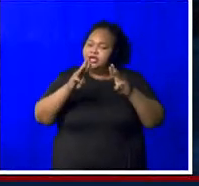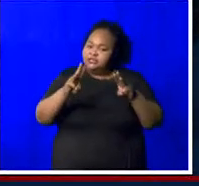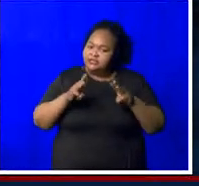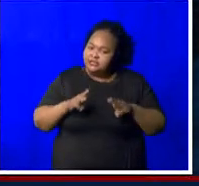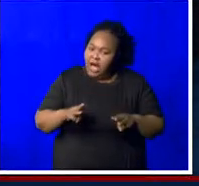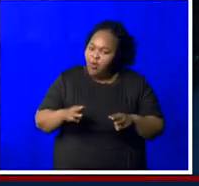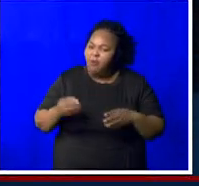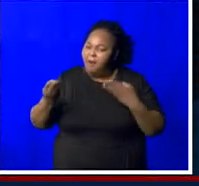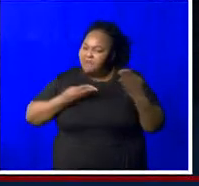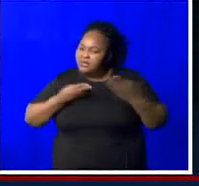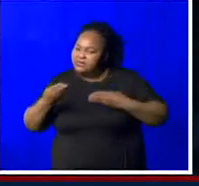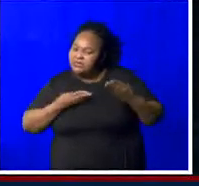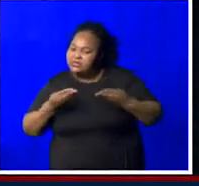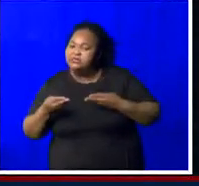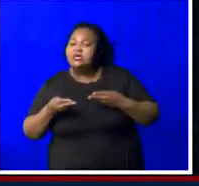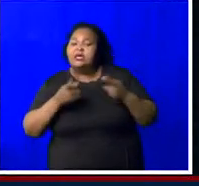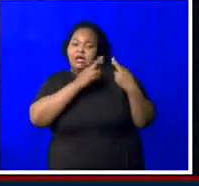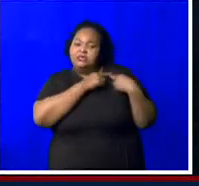wafike la khona